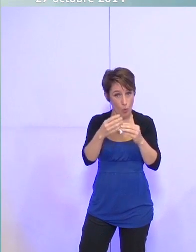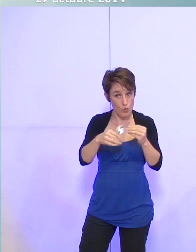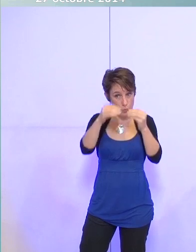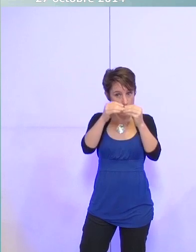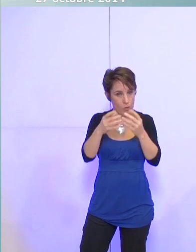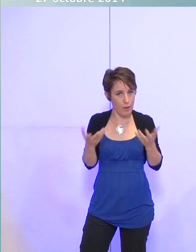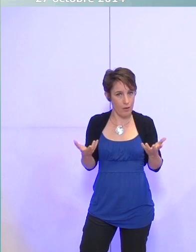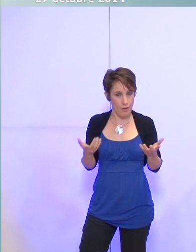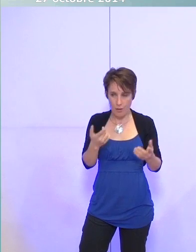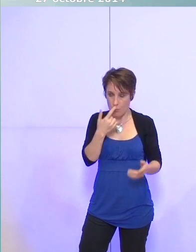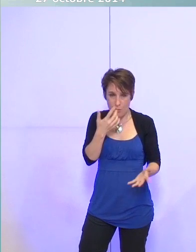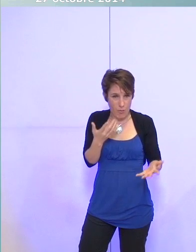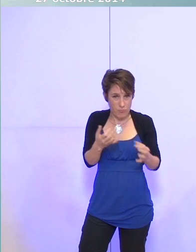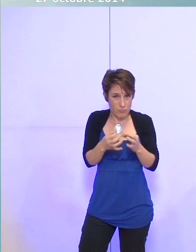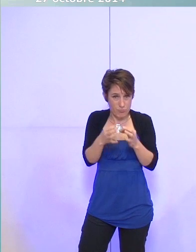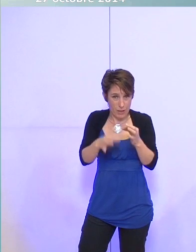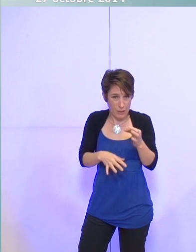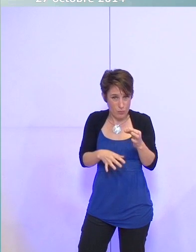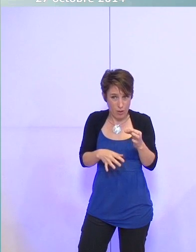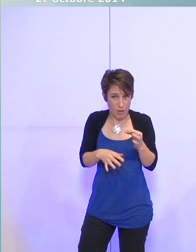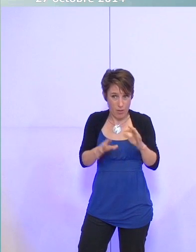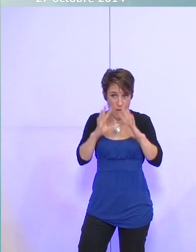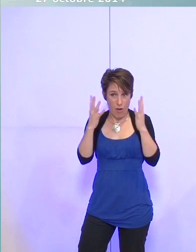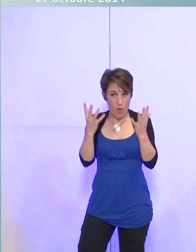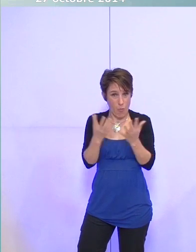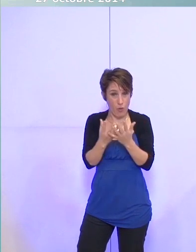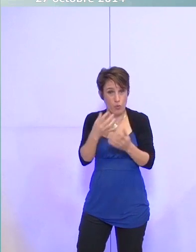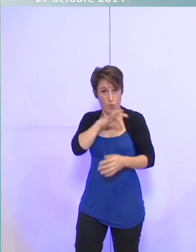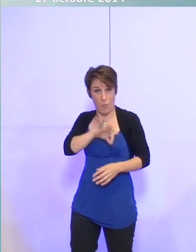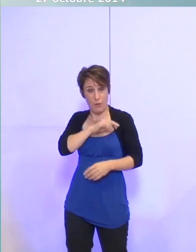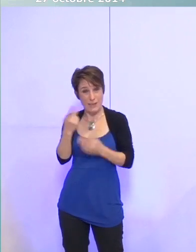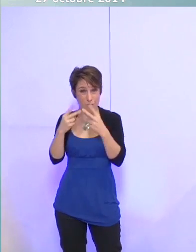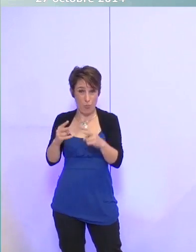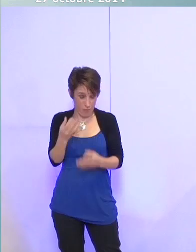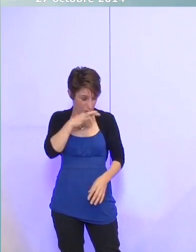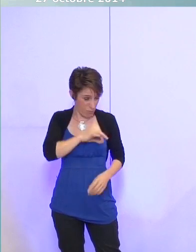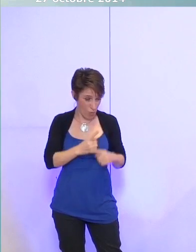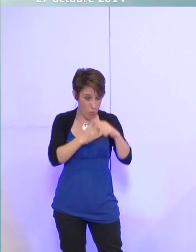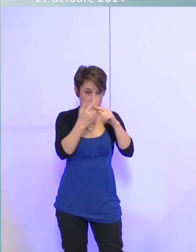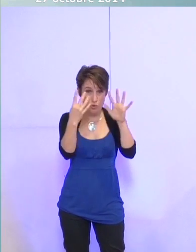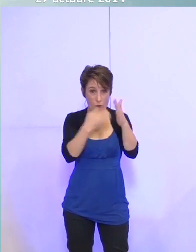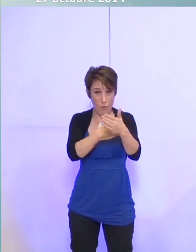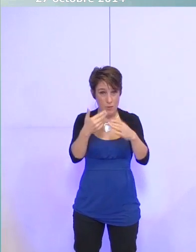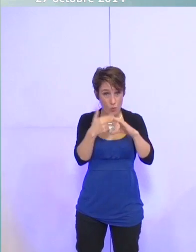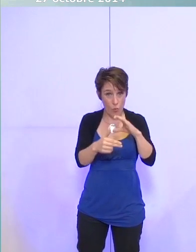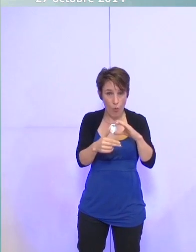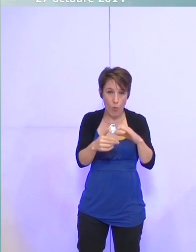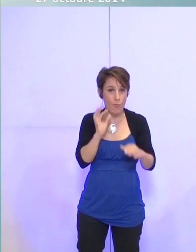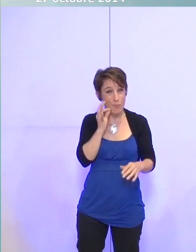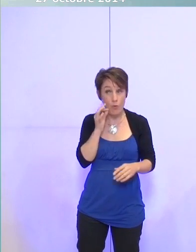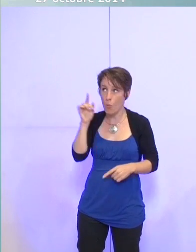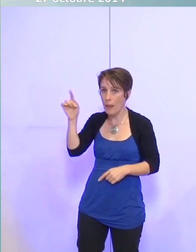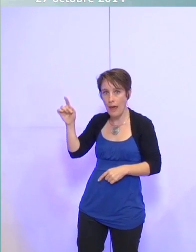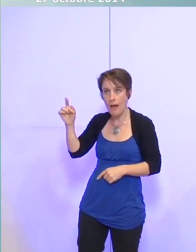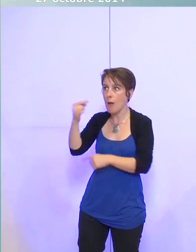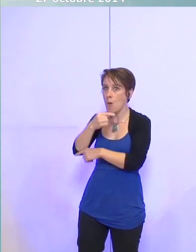impôts, n'a amené qu'une amélioration de 9 millions d'euros des recettes de la ville. Là, on n'est pas à l'échelle. On est face à un problème qui est